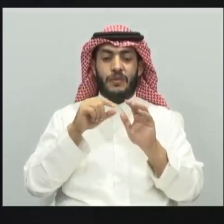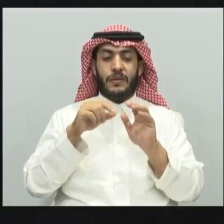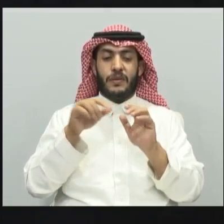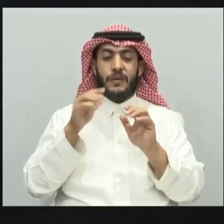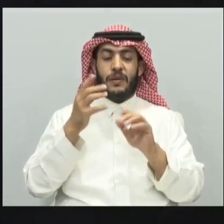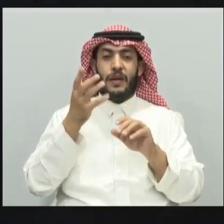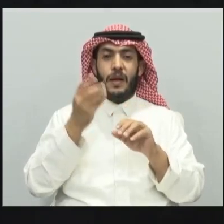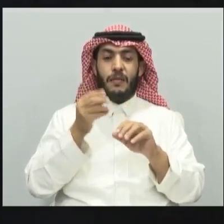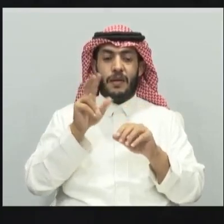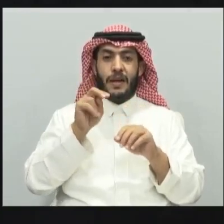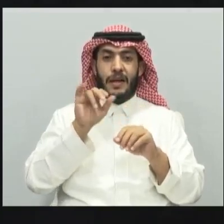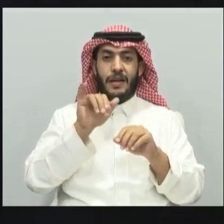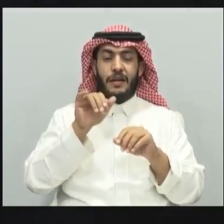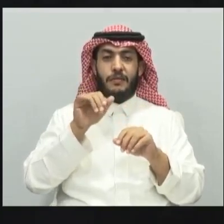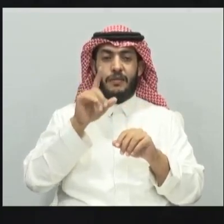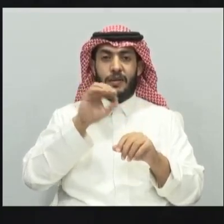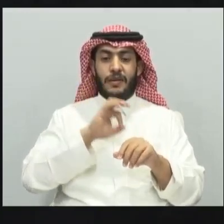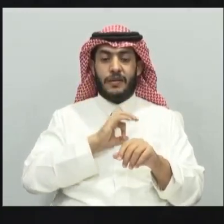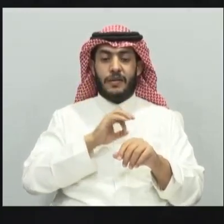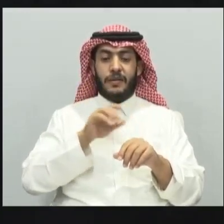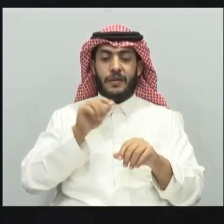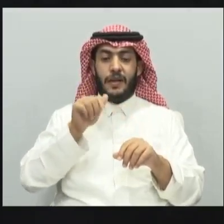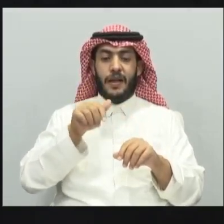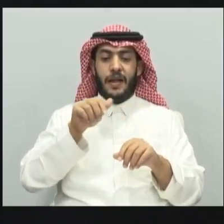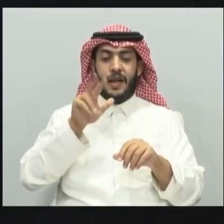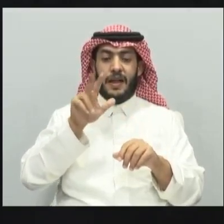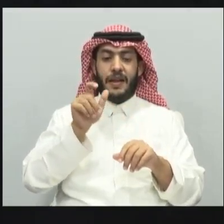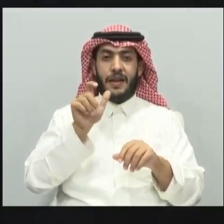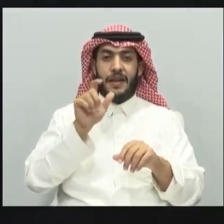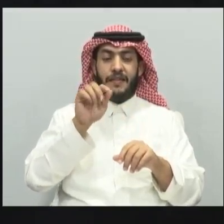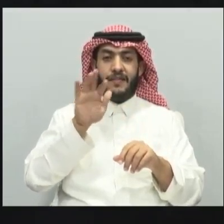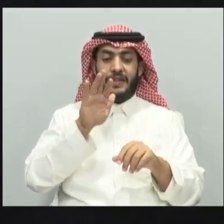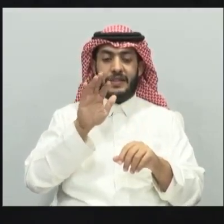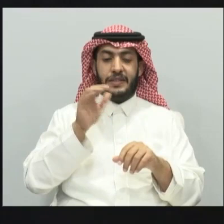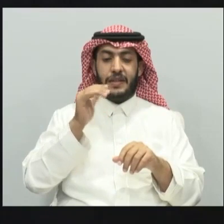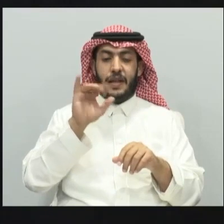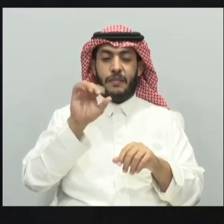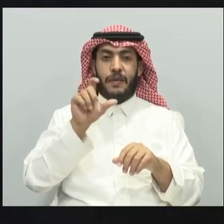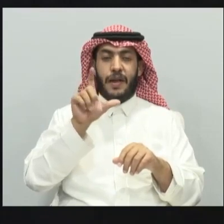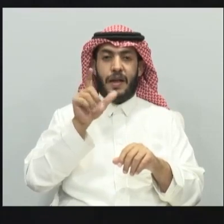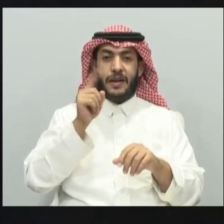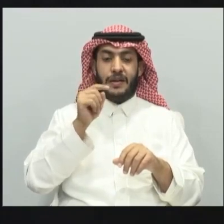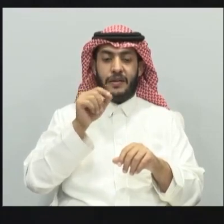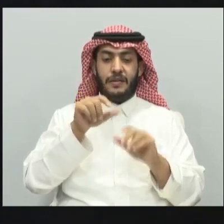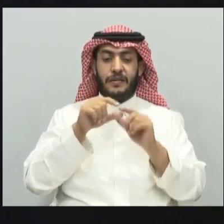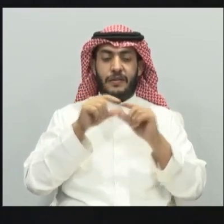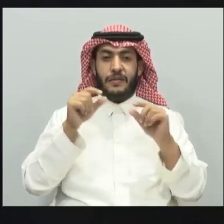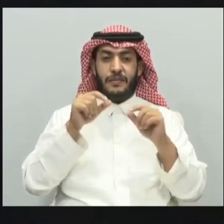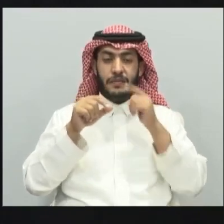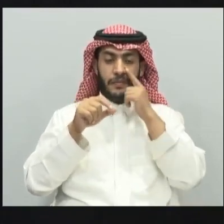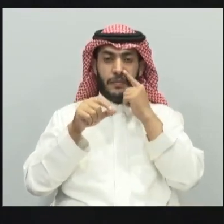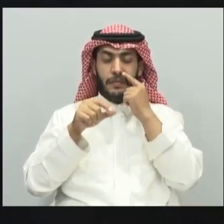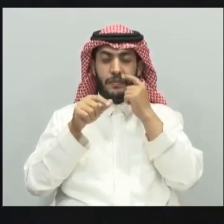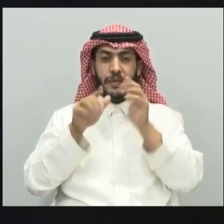منهم ابن القيم رحمه الله تعالى في كتابه النفيس البديع المنار المنيف في الصحيح والضعيف هذا